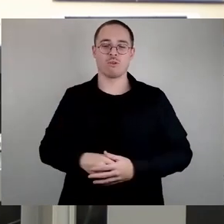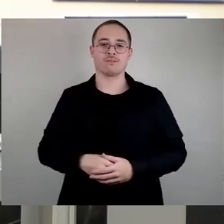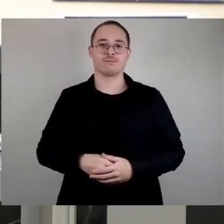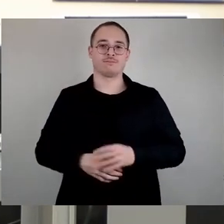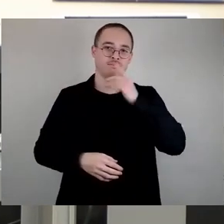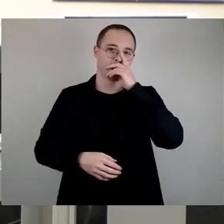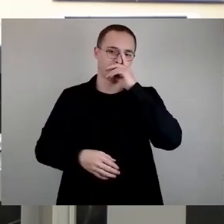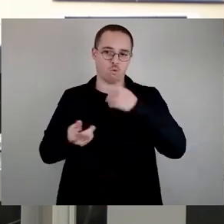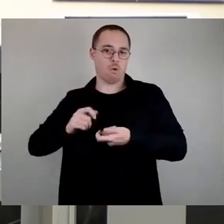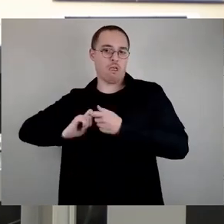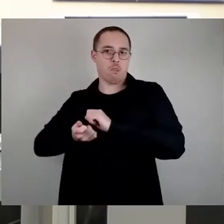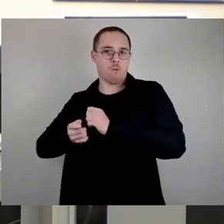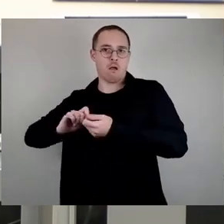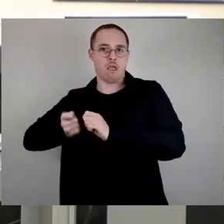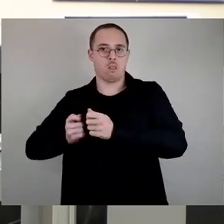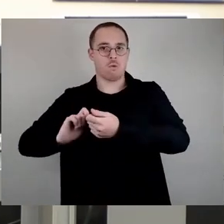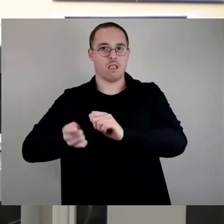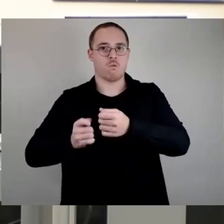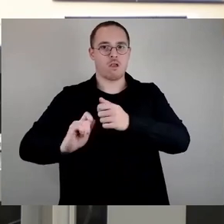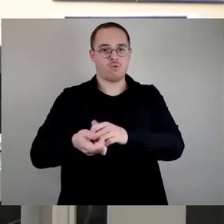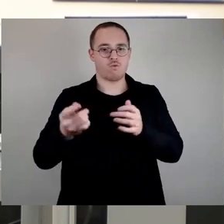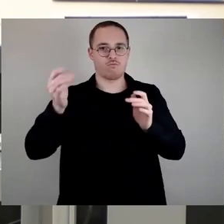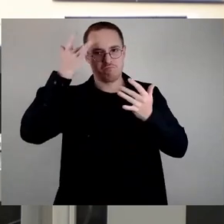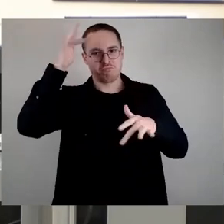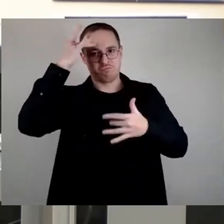nach der anderen dann auch letzten Endes genehmigt.